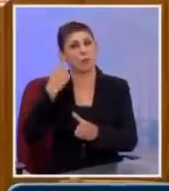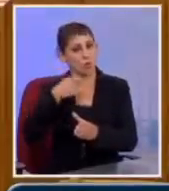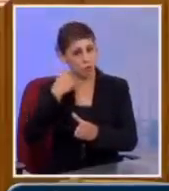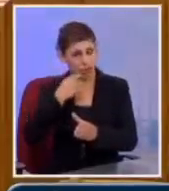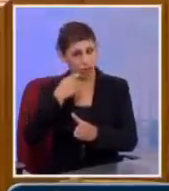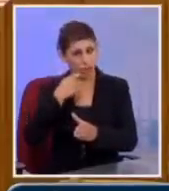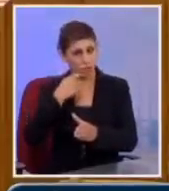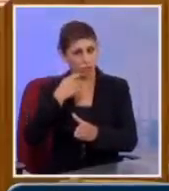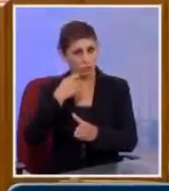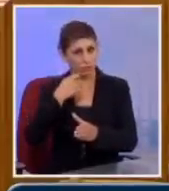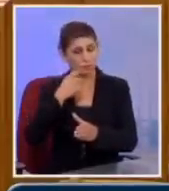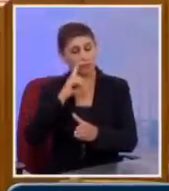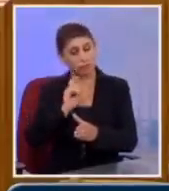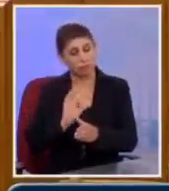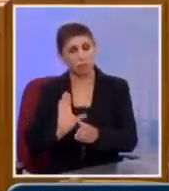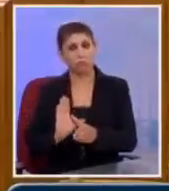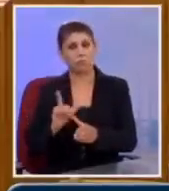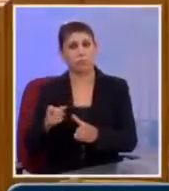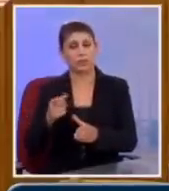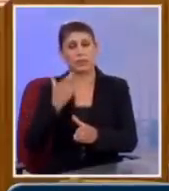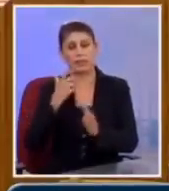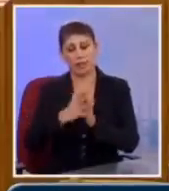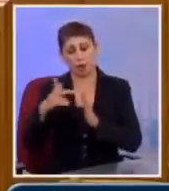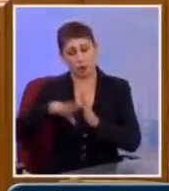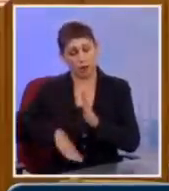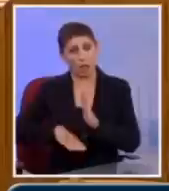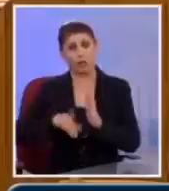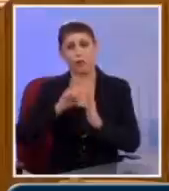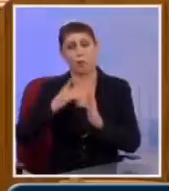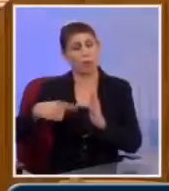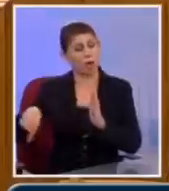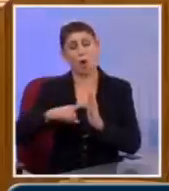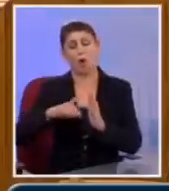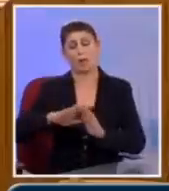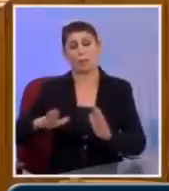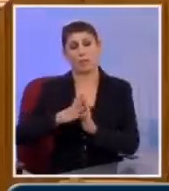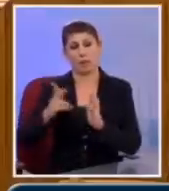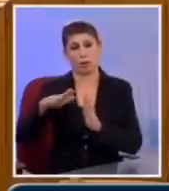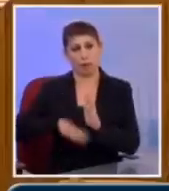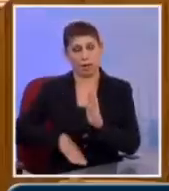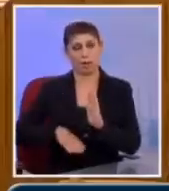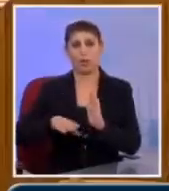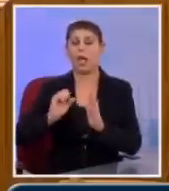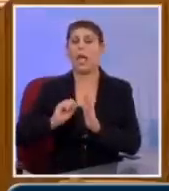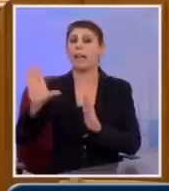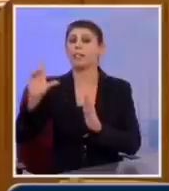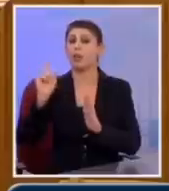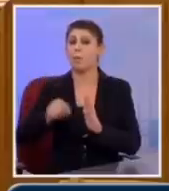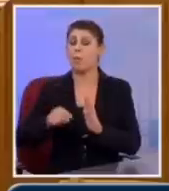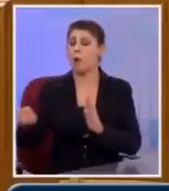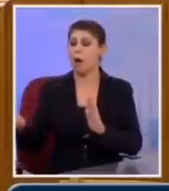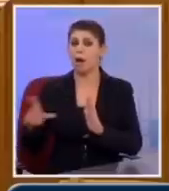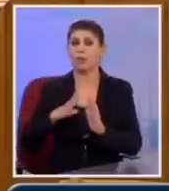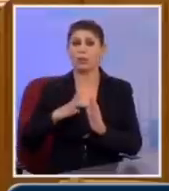γονείς αναγκαστικά, γιατί είναι ανήλικα, όπως και όλα τα άλλα ανήλικα, εκτός από αυτούς που